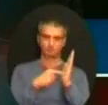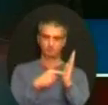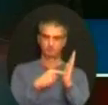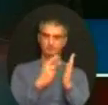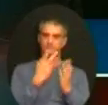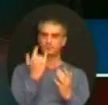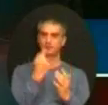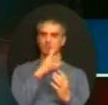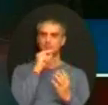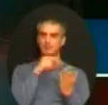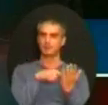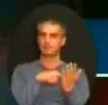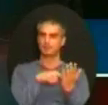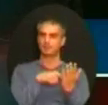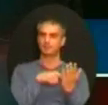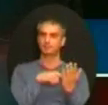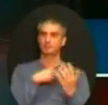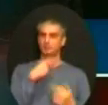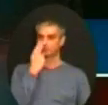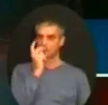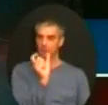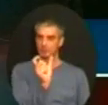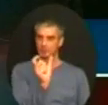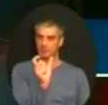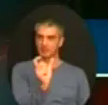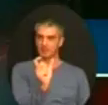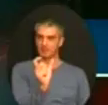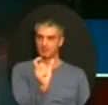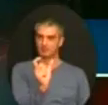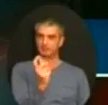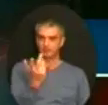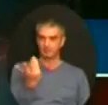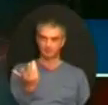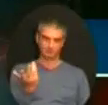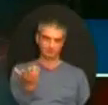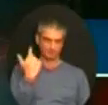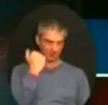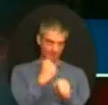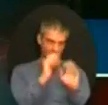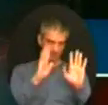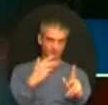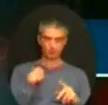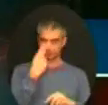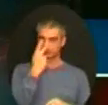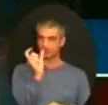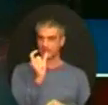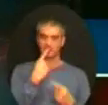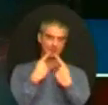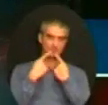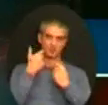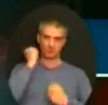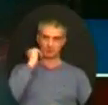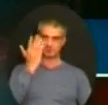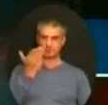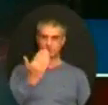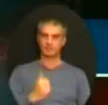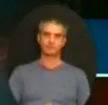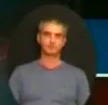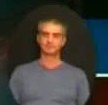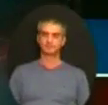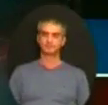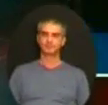אני רואה שאת כל הזמן מצביעה למסך הזה. אני רוצה לראות קטע, כן. אוקיי, אז אני אשיב לך אחר כך. אוקיי, אנחנו רוצים לראות קטע מתוך הדיון אתמול